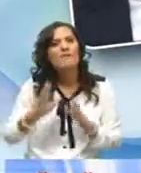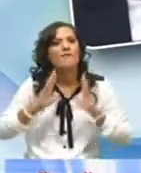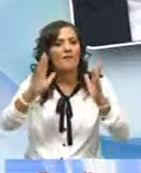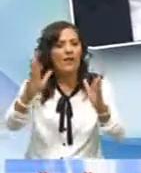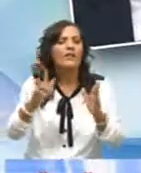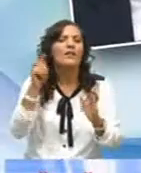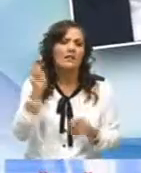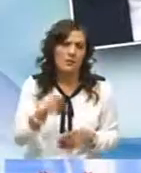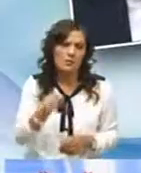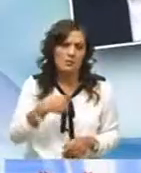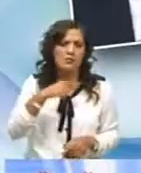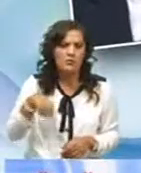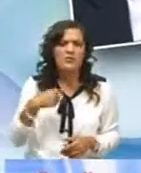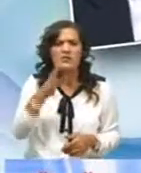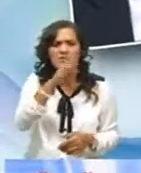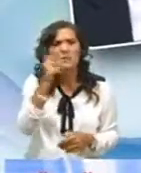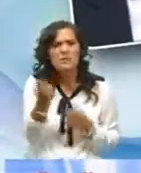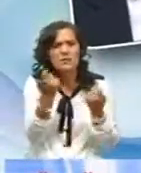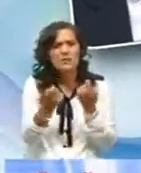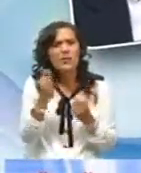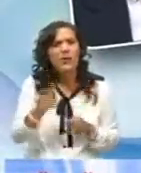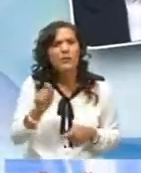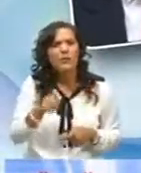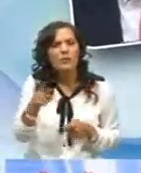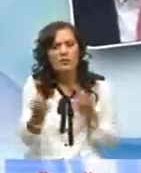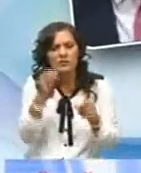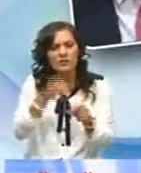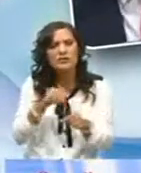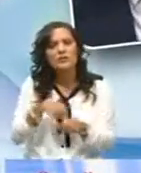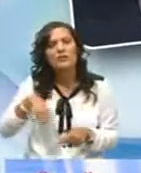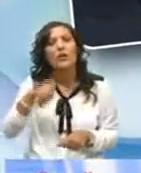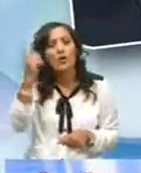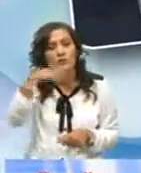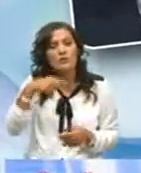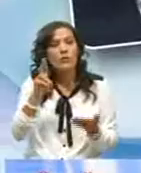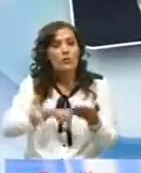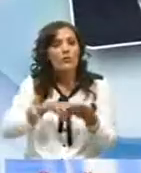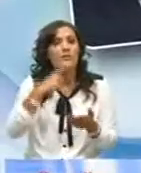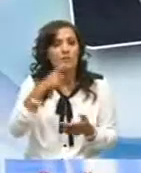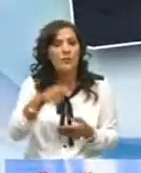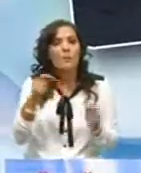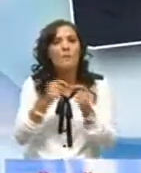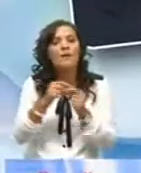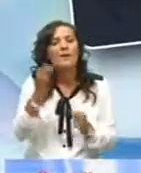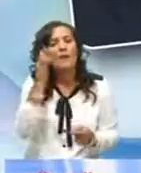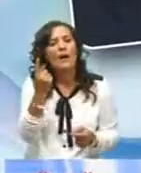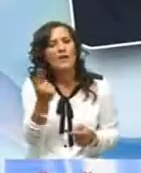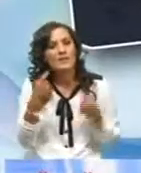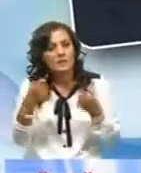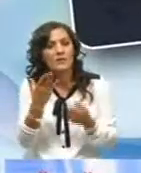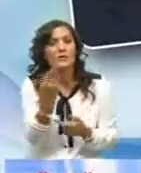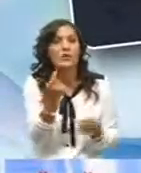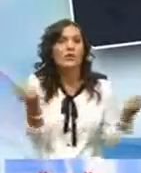faaliyetleri falan da sürdürüyor yani gibi çöllerde yapılıyor bu işten onun içinde üyelerimiz diyor ki Bahadır beyaz